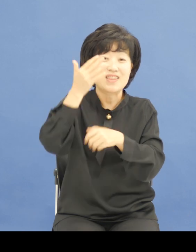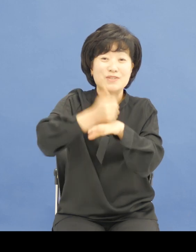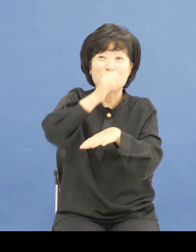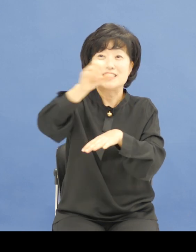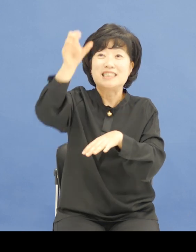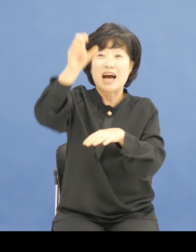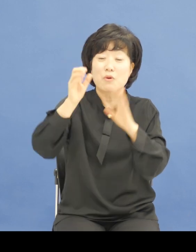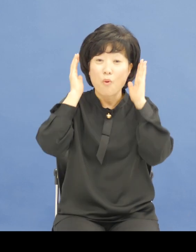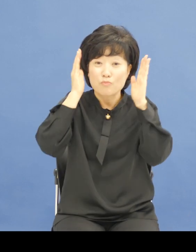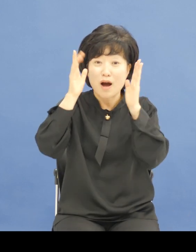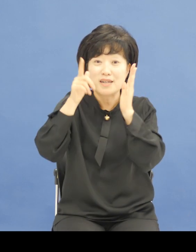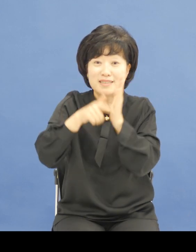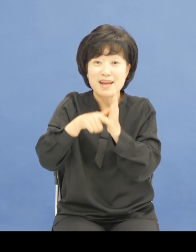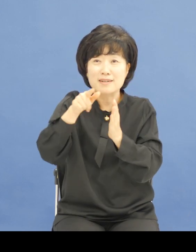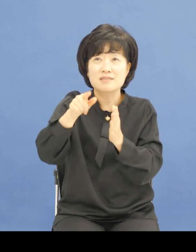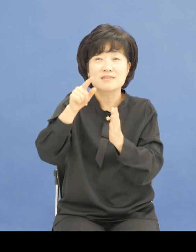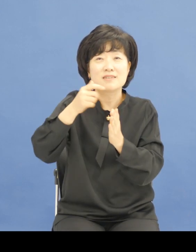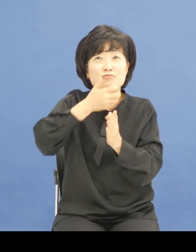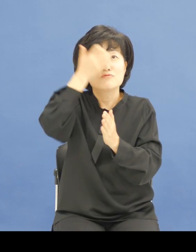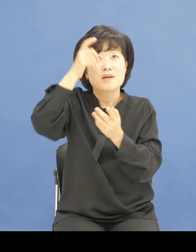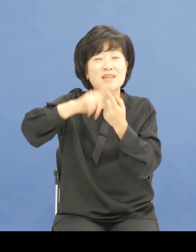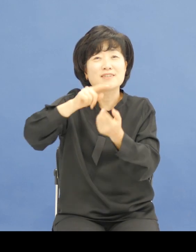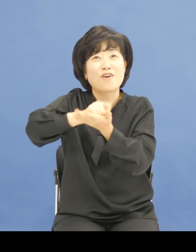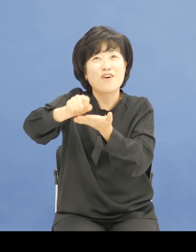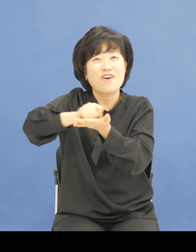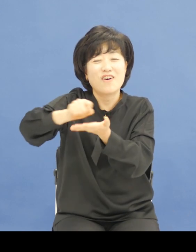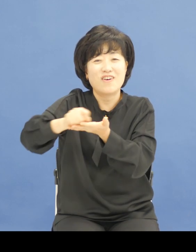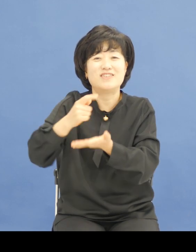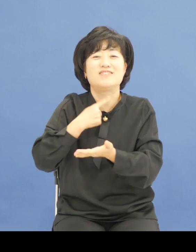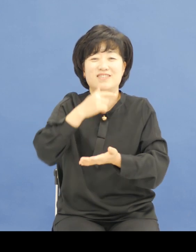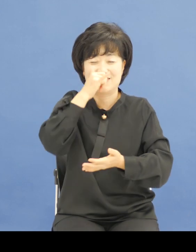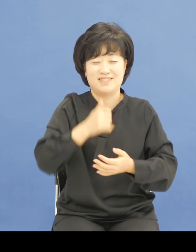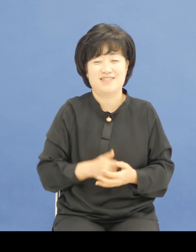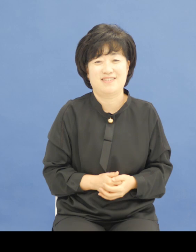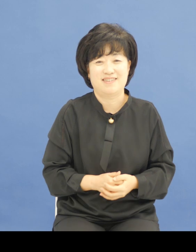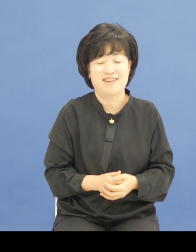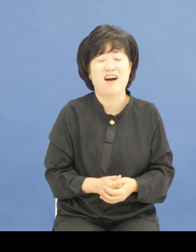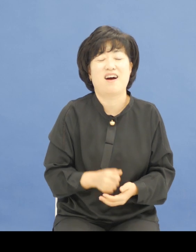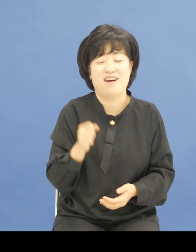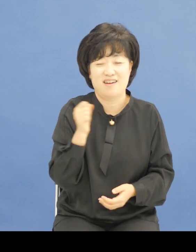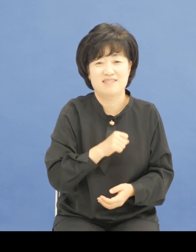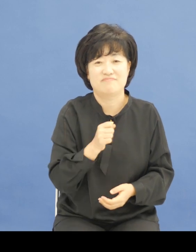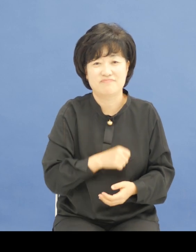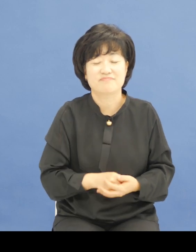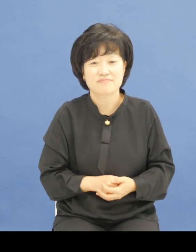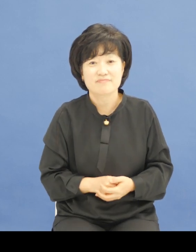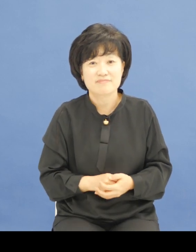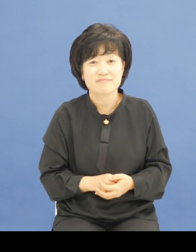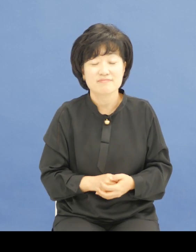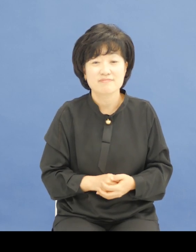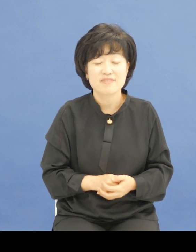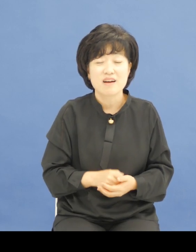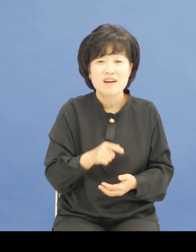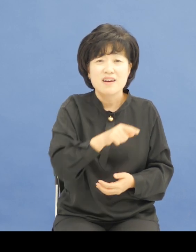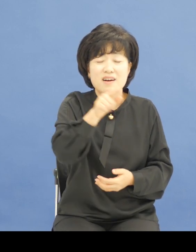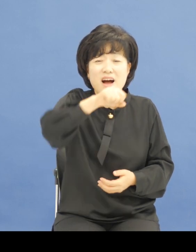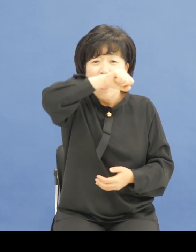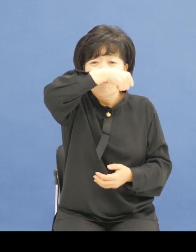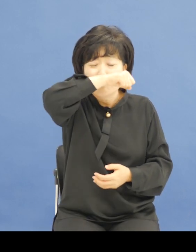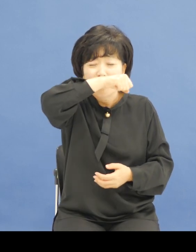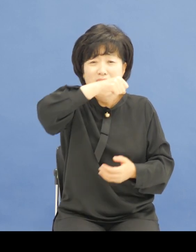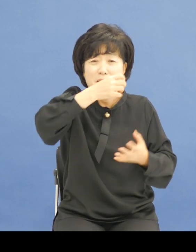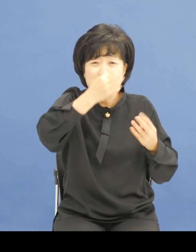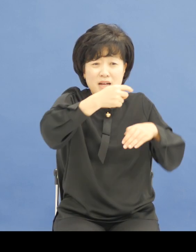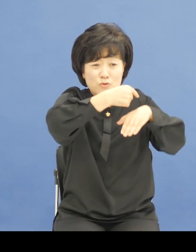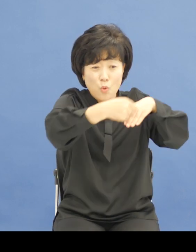어쨌든, 의미가 있는 네, 꿈이었어요. 그런데 네, 그 아프리카에는 사실 많은 종족들이 있단 말이죠. 그런데 특별히 그 피그미족을 섬기시는